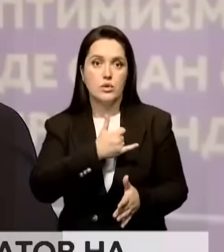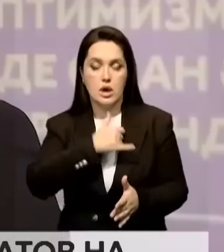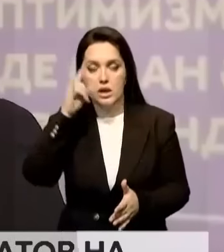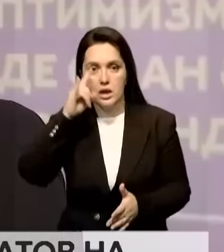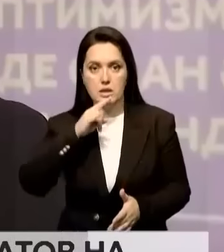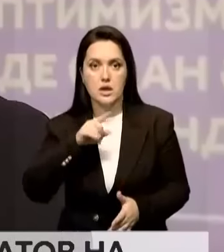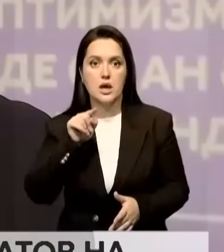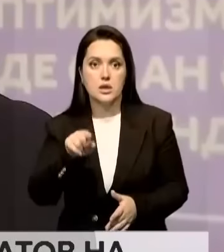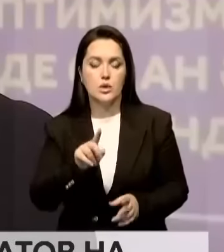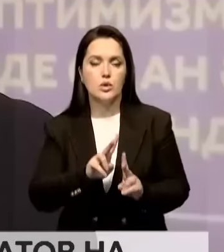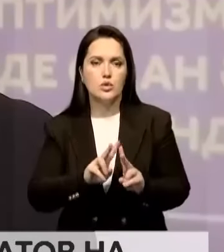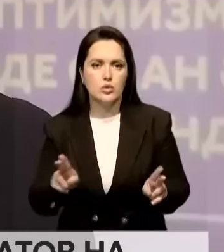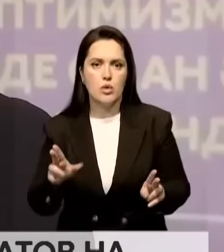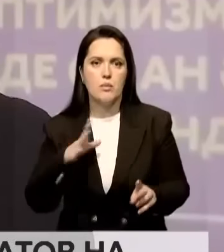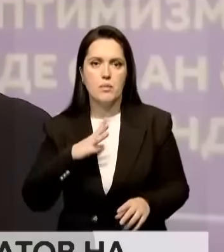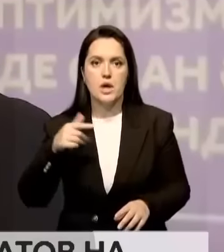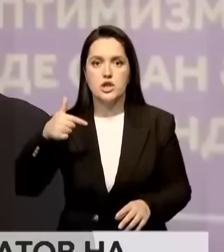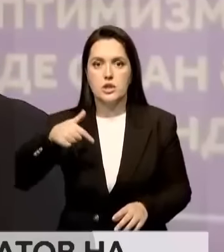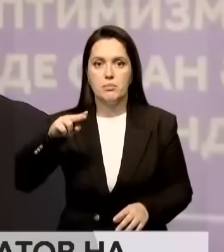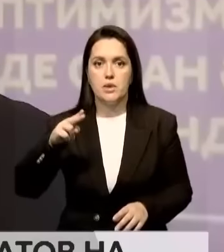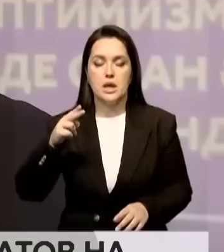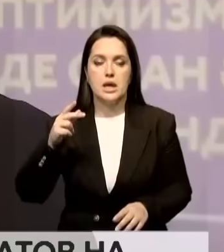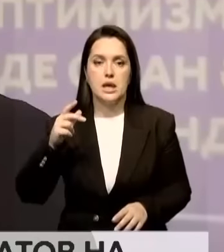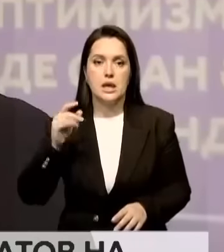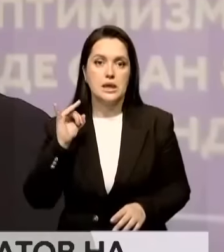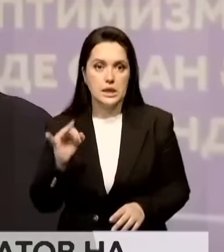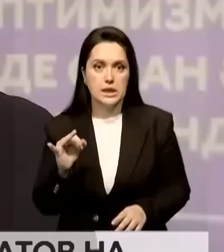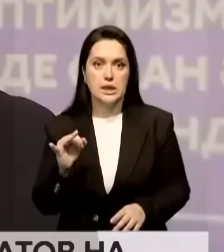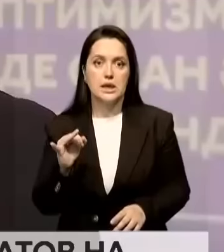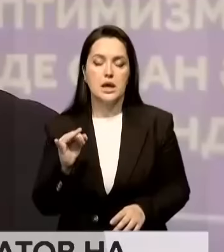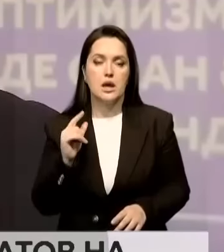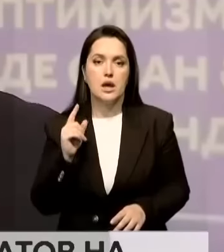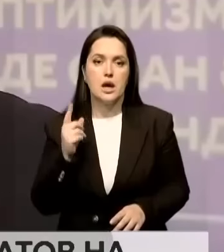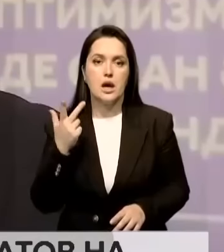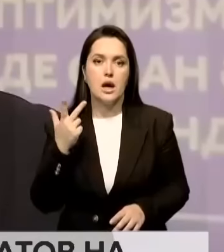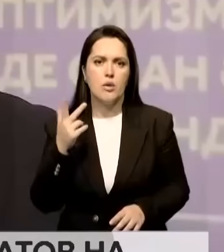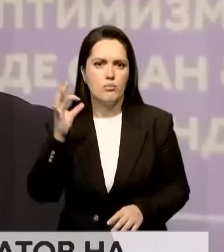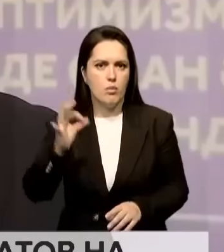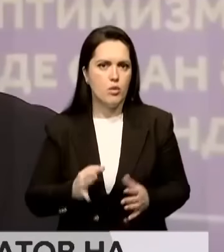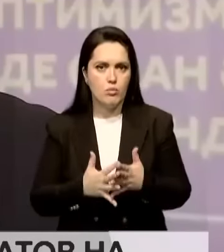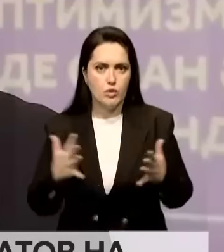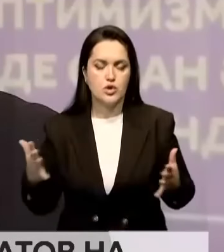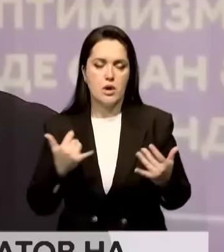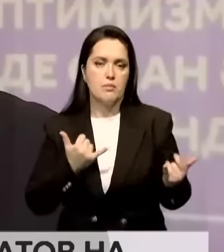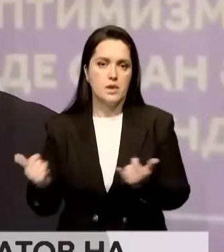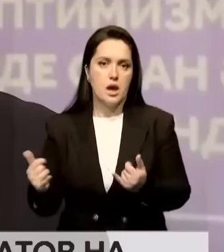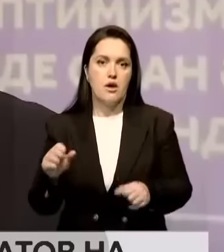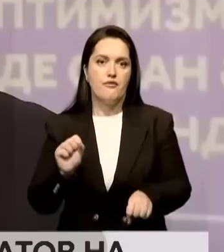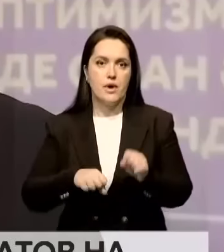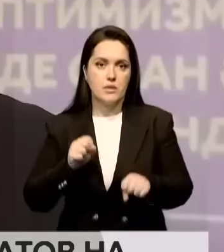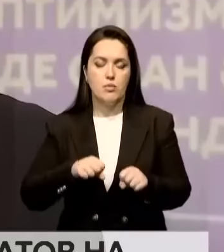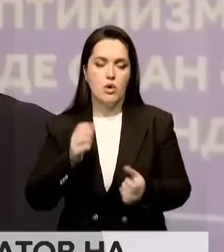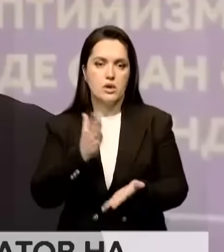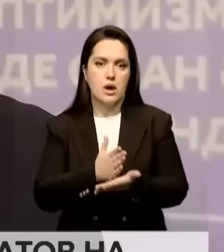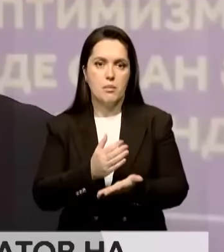кто закончили GPA выше 3,33, предоставлена возможность также напрямую назначаться